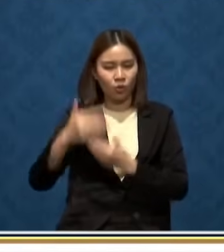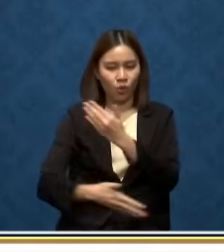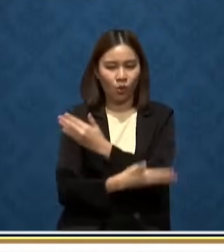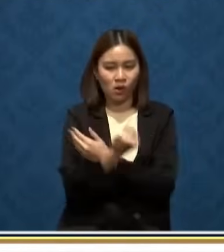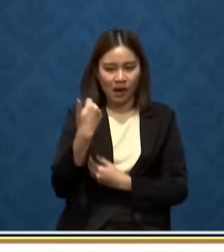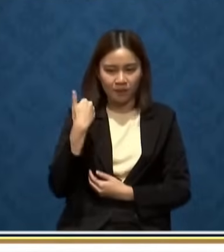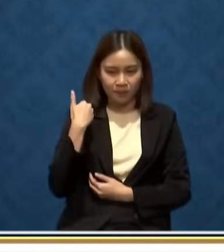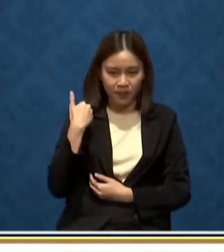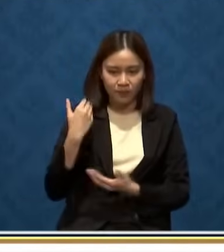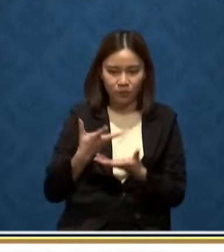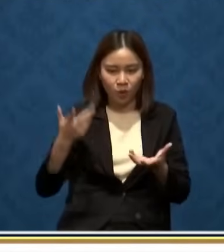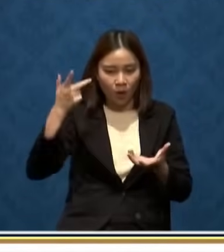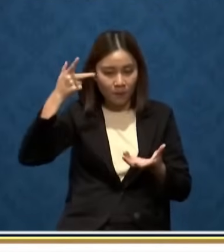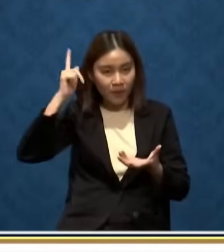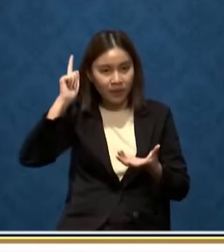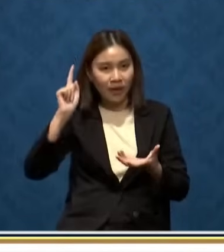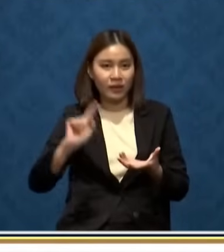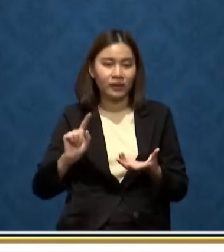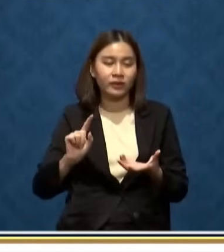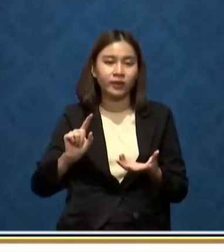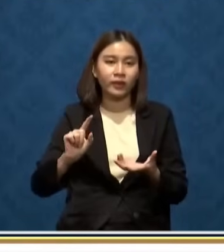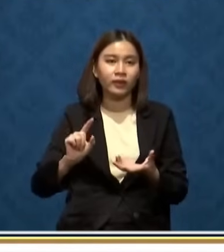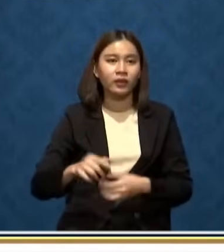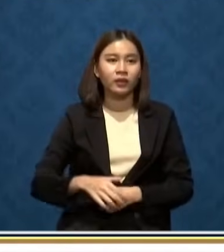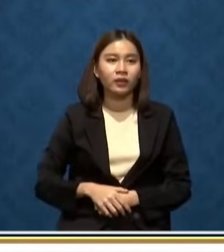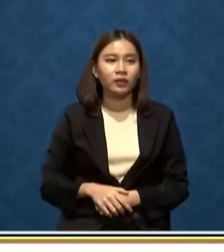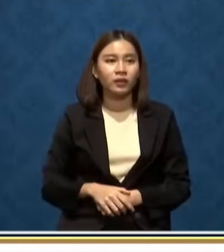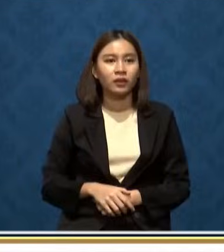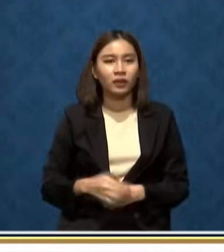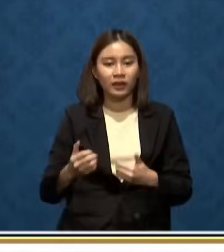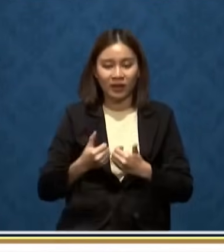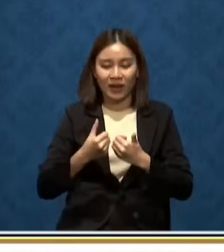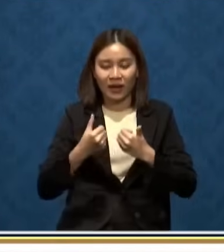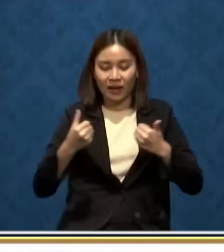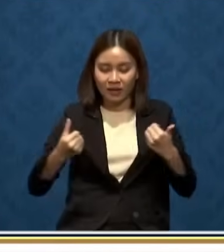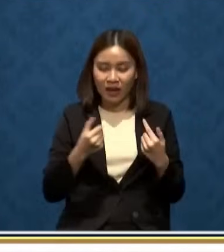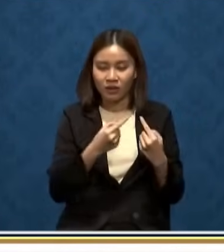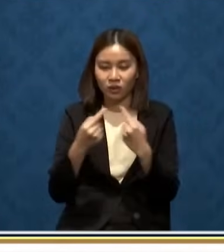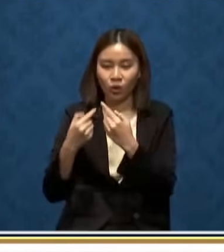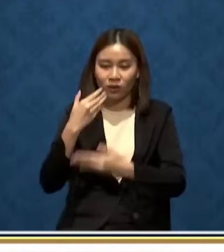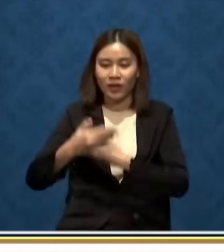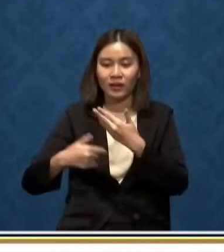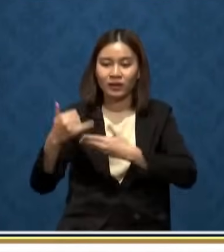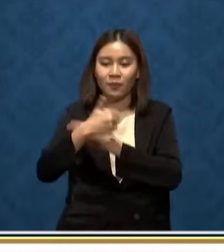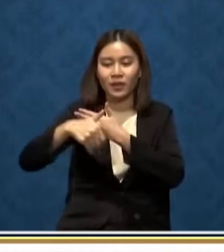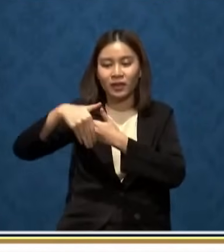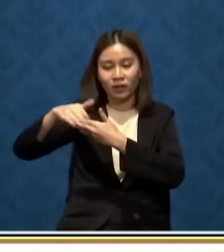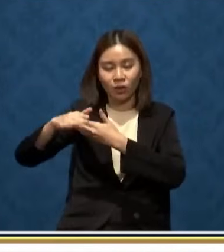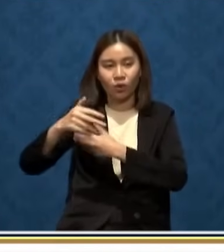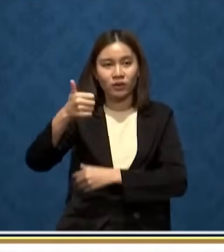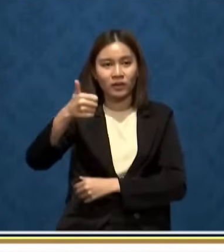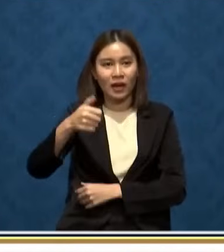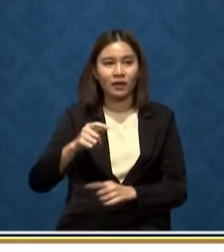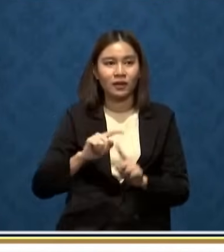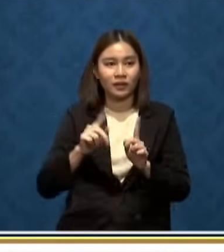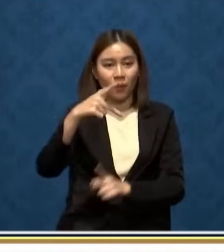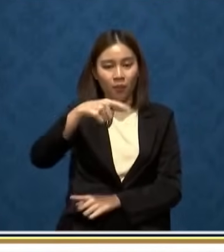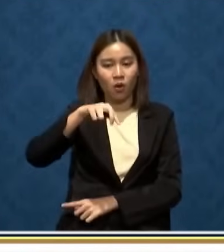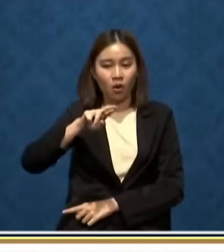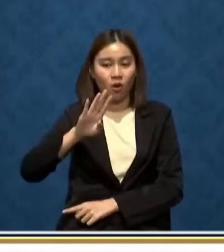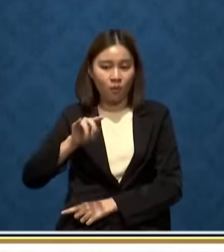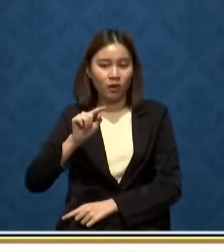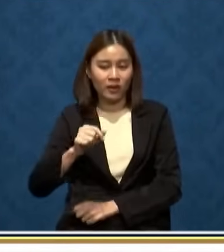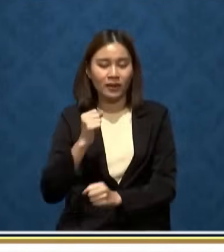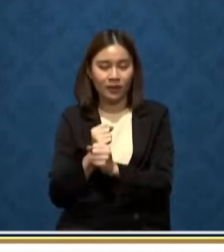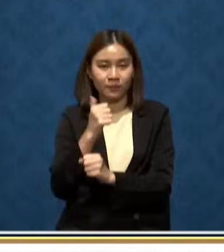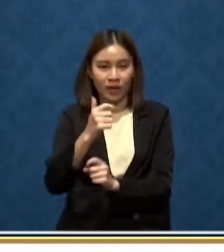ป็นทรัพย์สินทางปัญญาในการที่จะไปขยายต่อในตลาดต่างประเทศได้ภายใต้พรบที่เอื้อให้ทำ